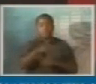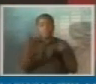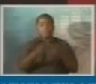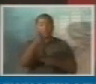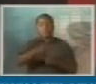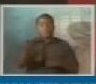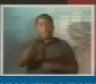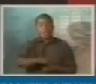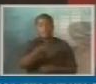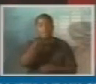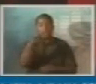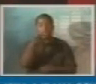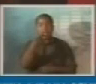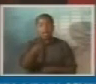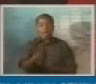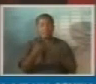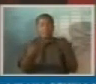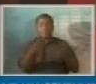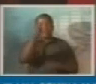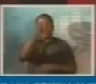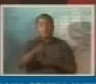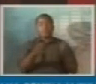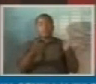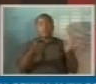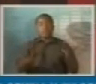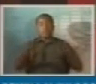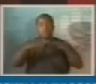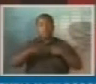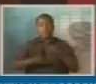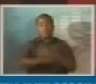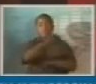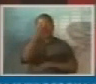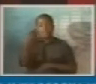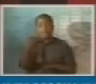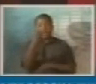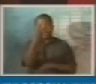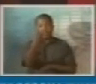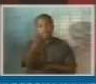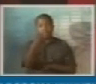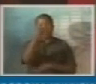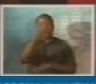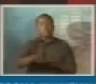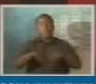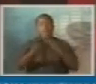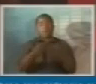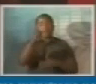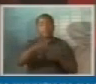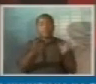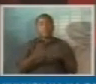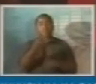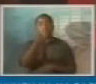mtu asije akawadanganya hapa mwenyekiti akaanza kusema eti kuna watu wanaogopa kuunga mkono serikali tatu, si kuna watu wanaogopa. Hakuna mtu